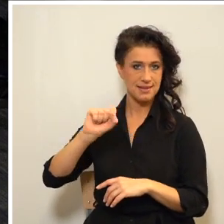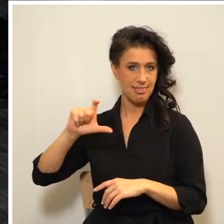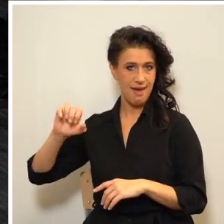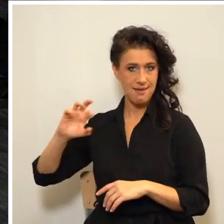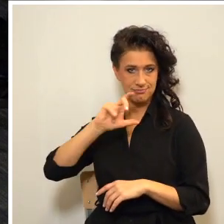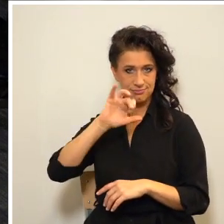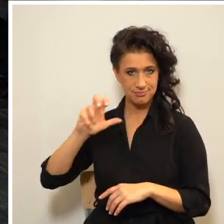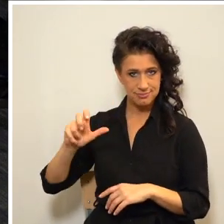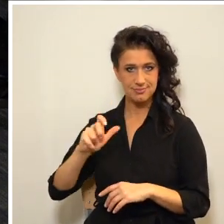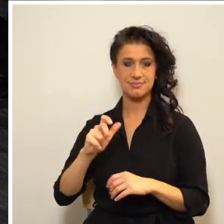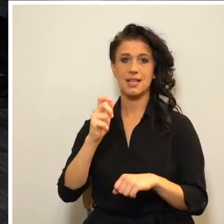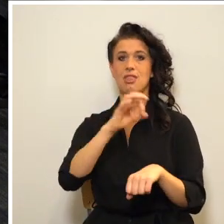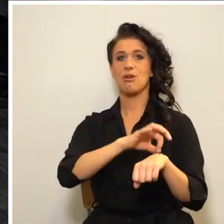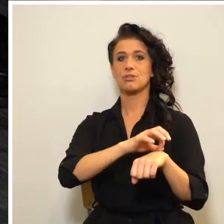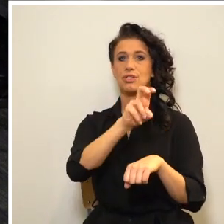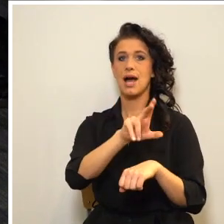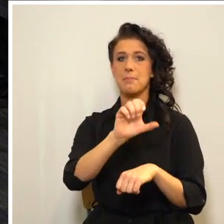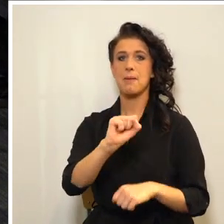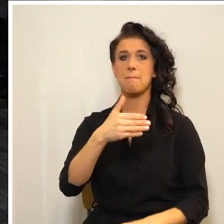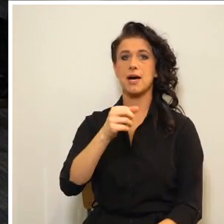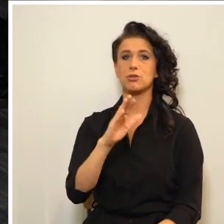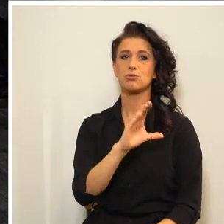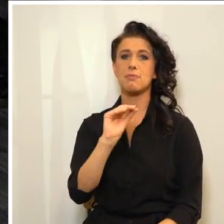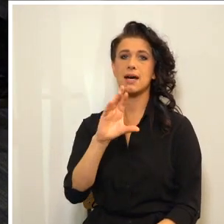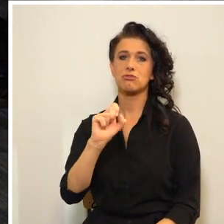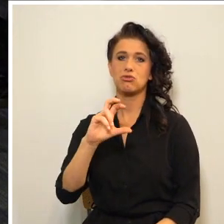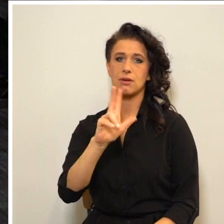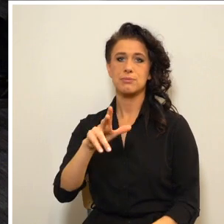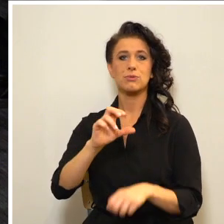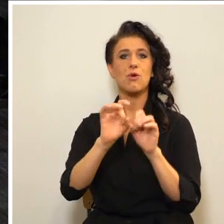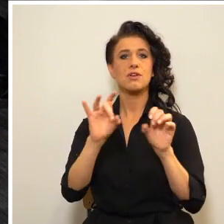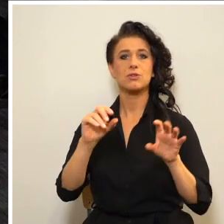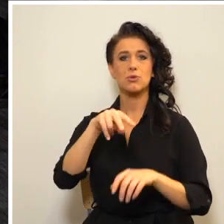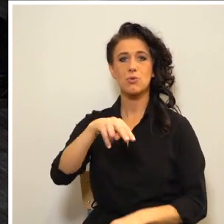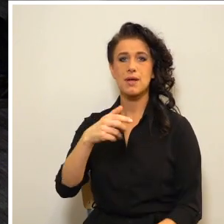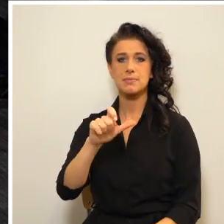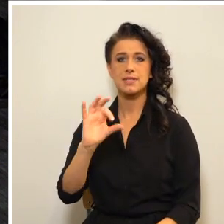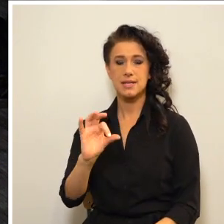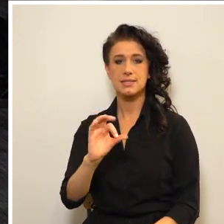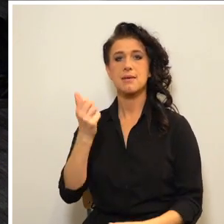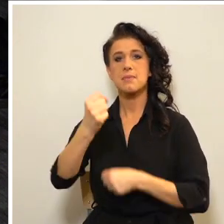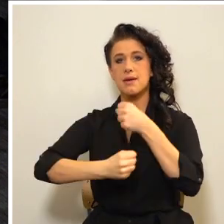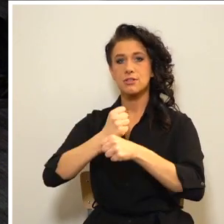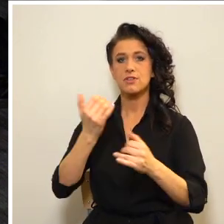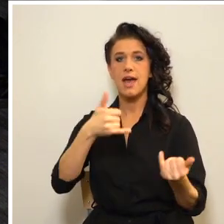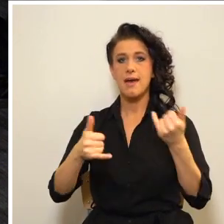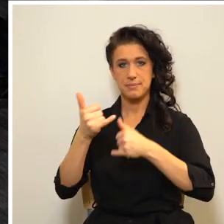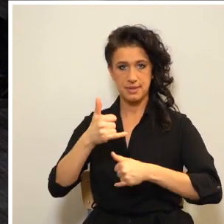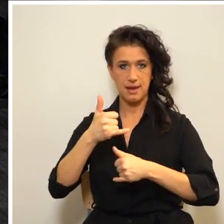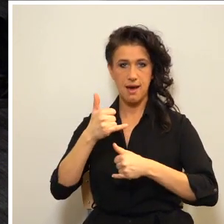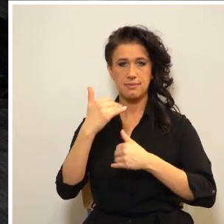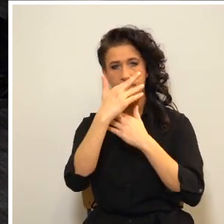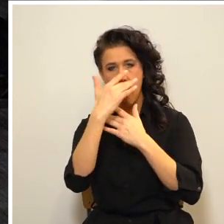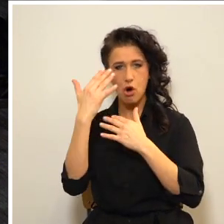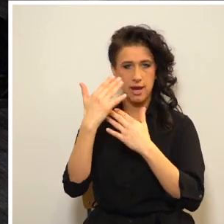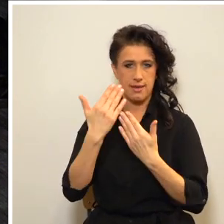przedstawię doktor habilitowany Mariusz Bartczak profesor UMCS pracownik katedry chemii teoretycznej zajmuje